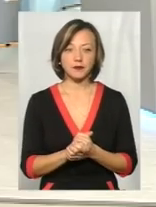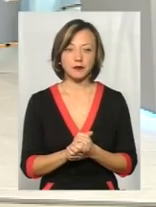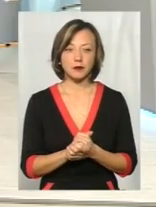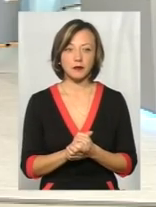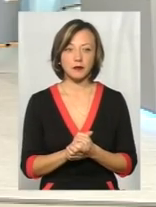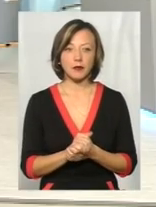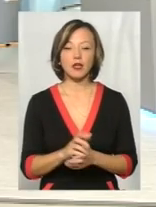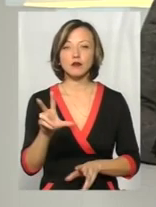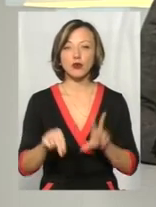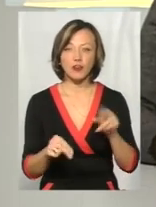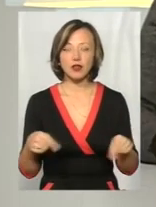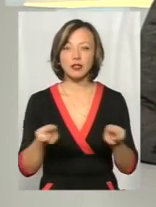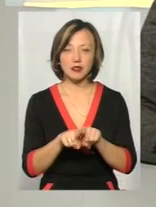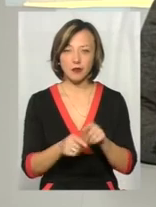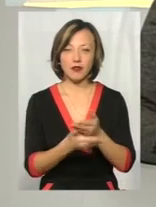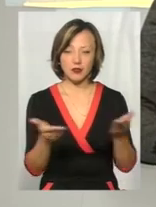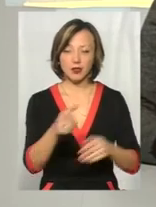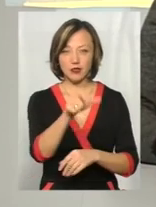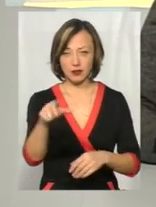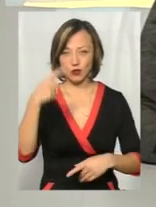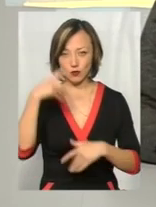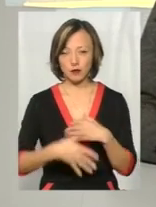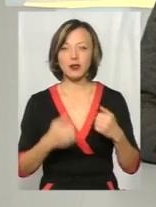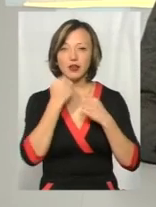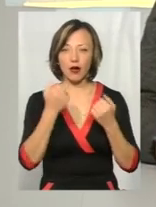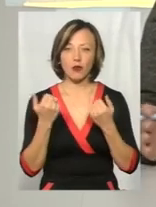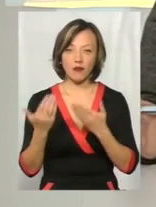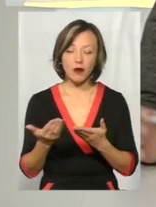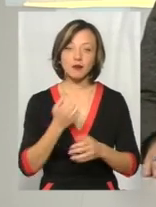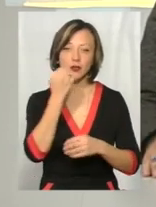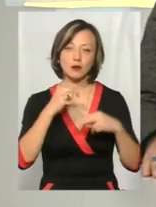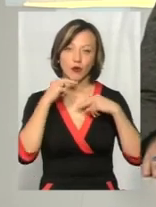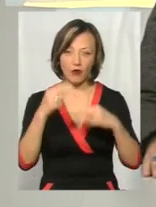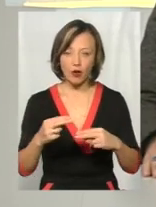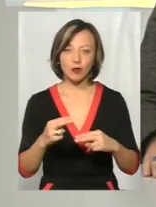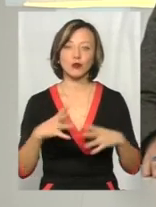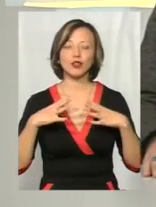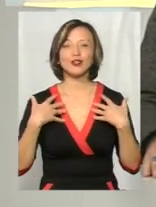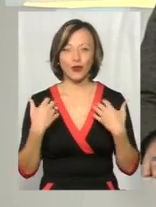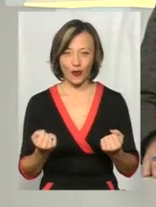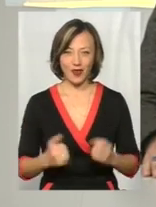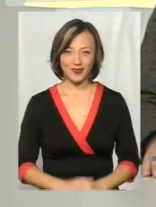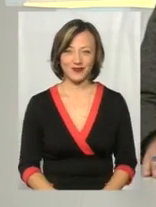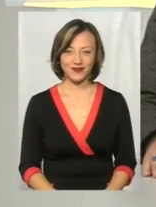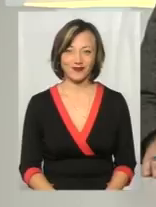І сподіваюся, так само і глядачі зрозуміли. Дякую вам, дякую всім за увагу, ну і будьте здорові.